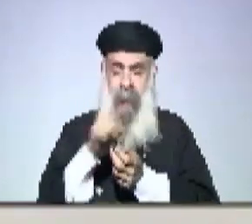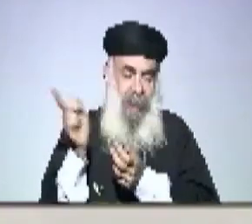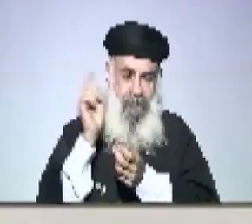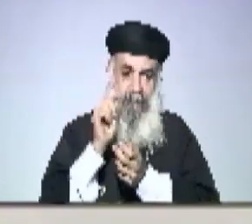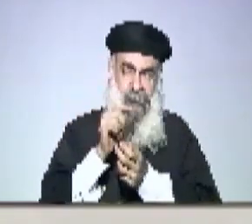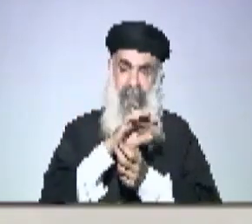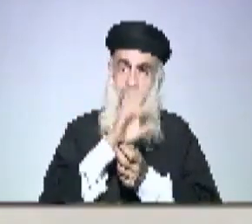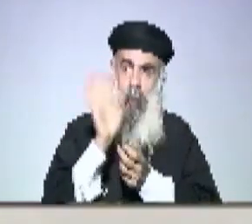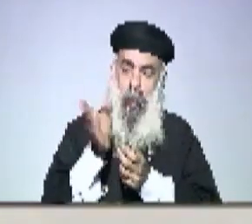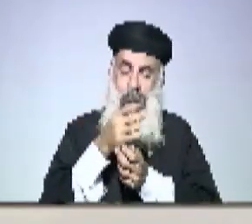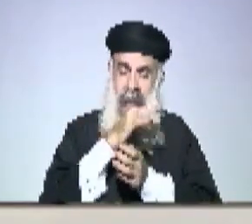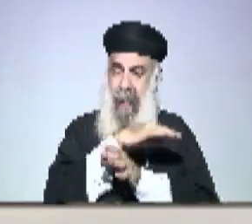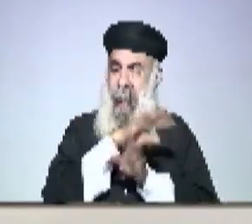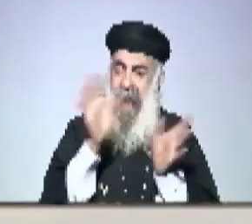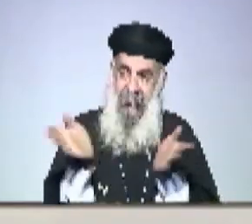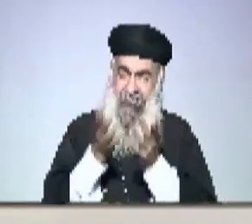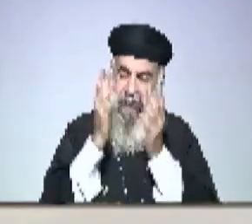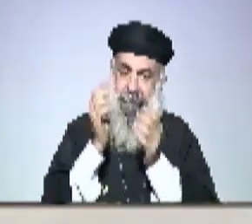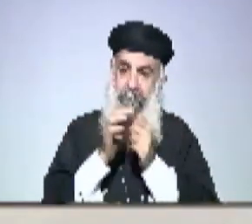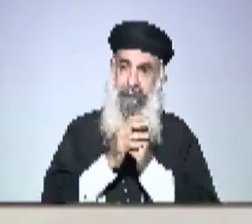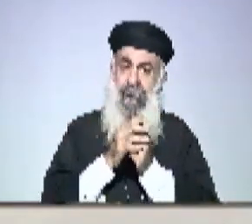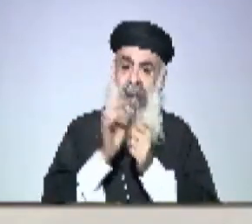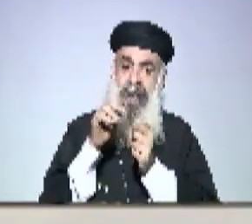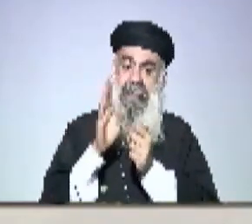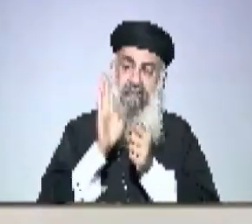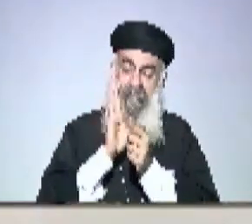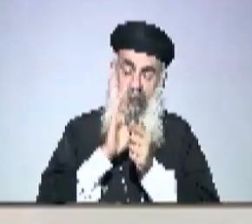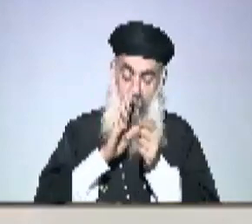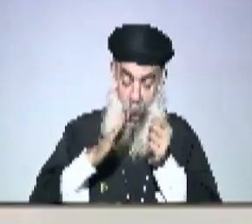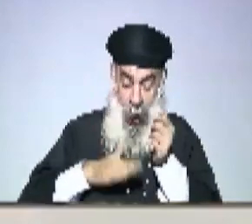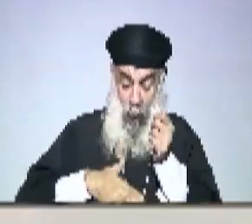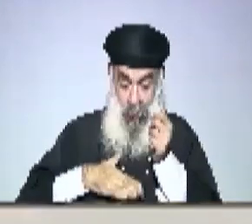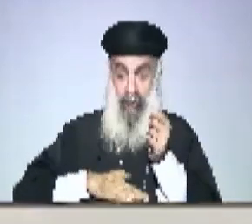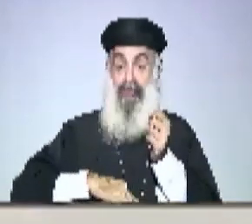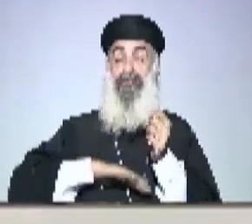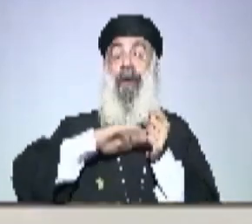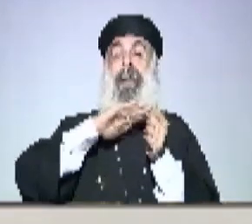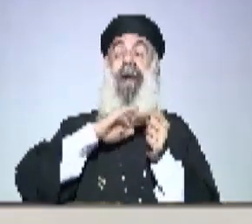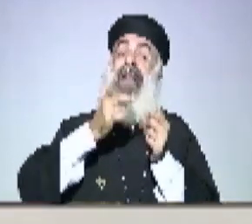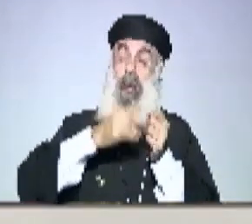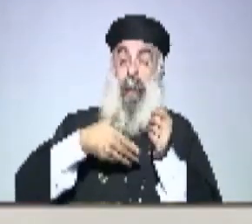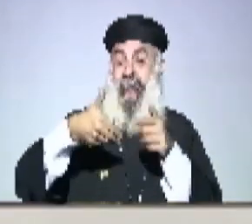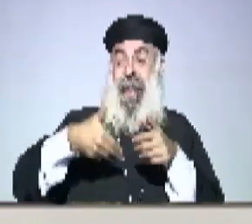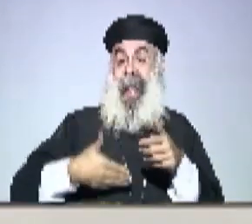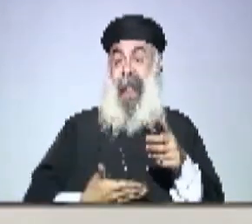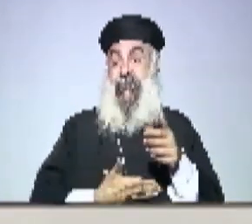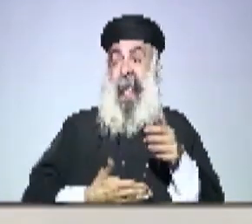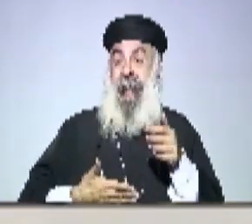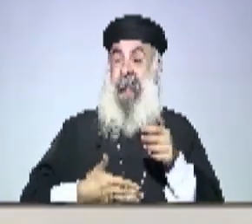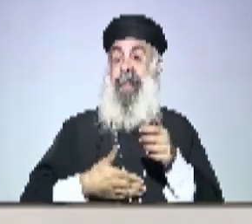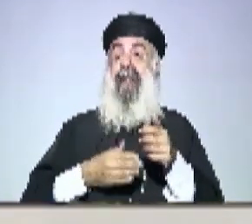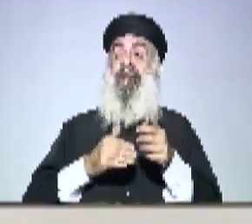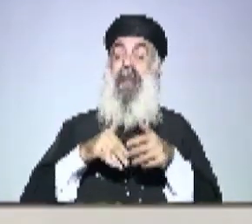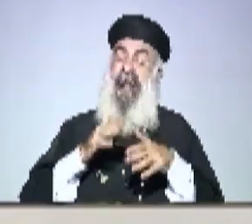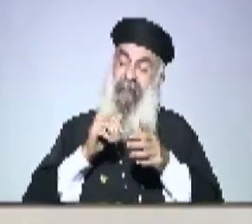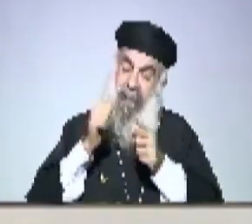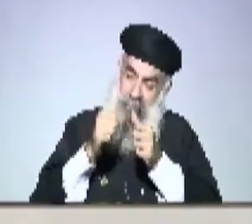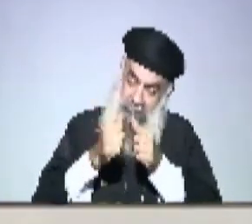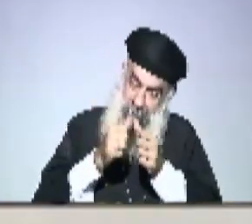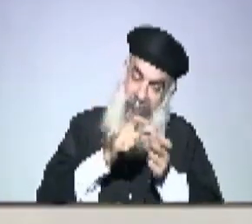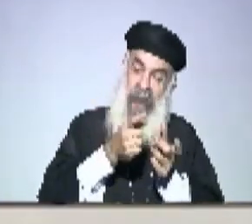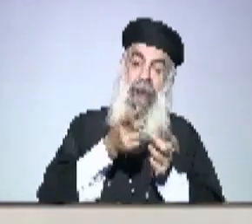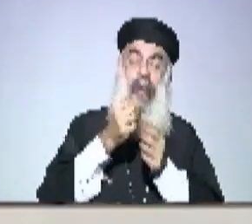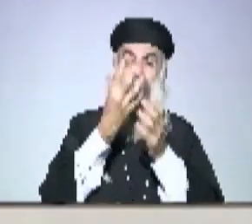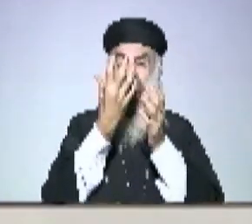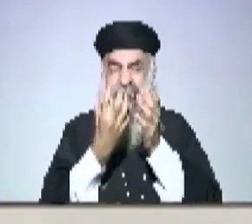وفي جميع الاشياء قد تدرت ان اشبع وان اجوع وان استفضل وان